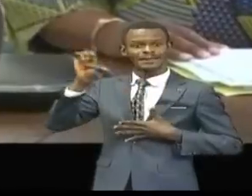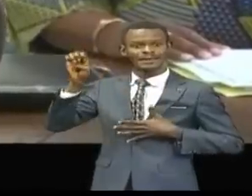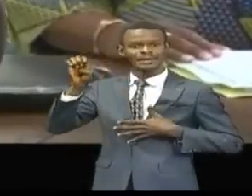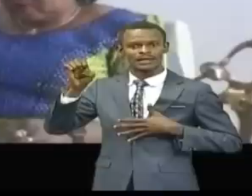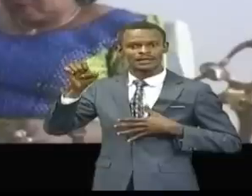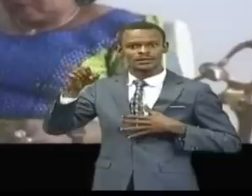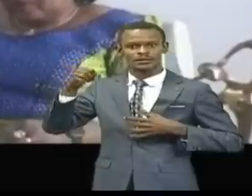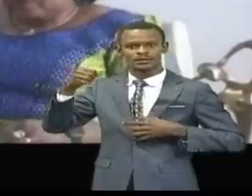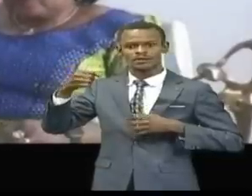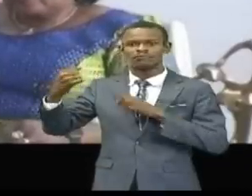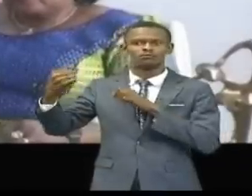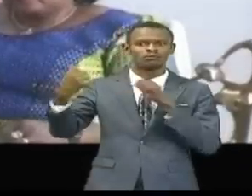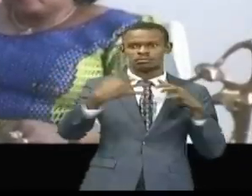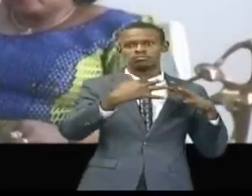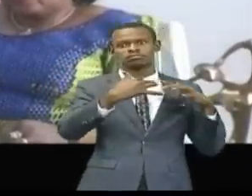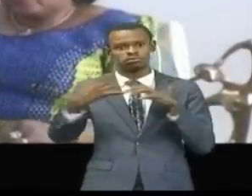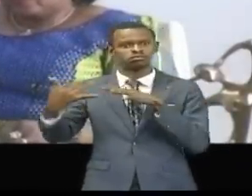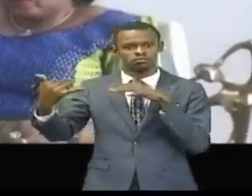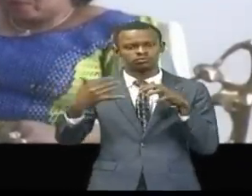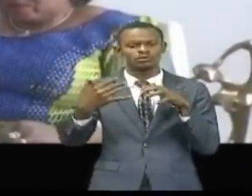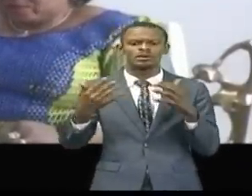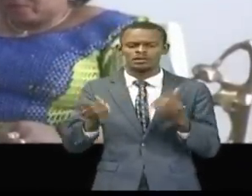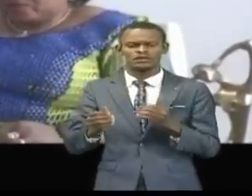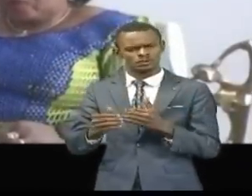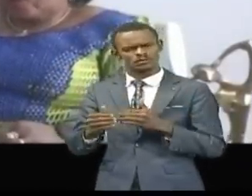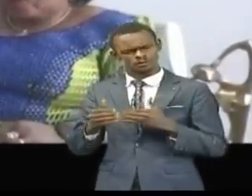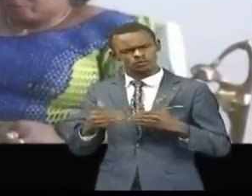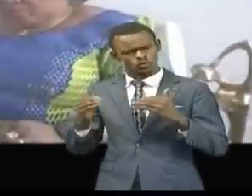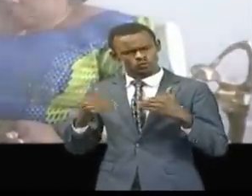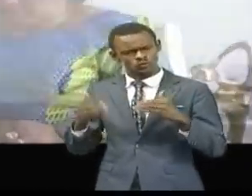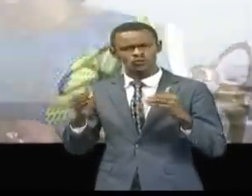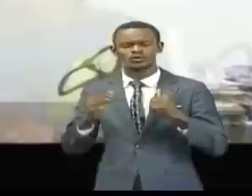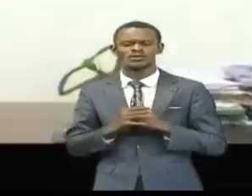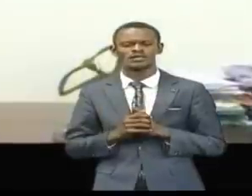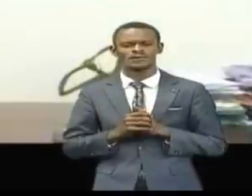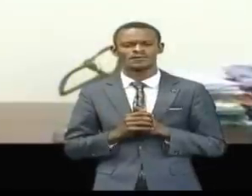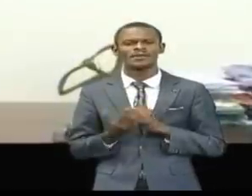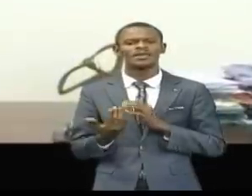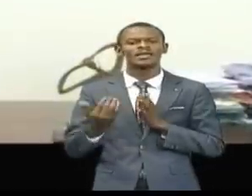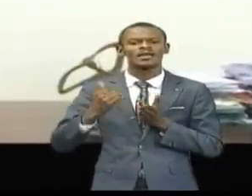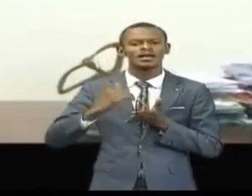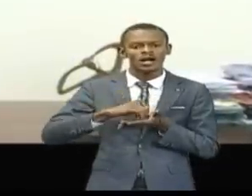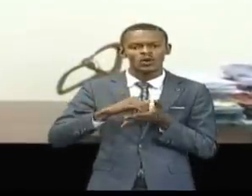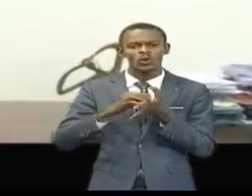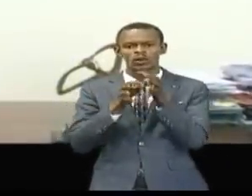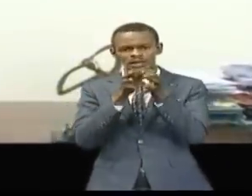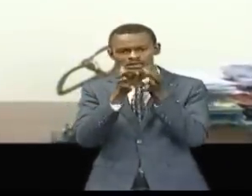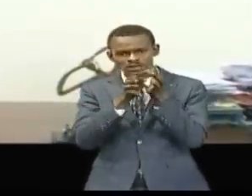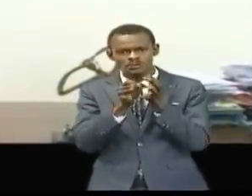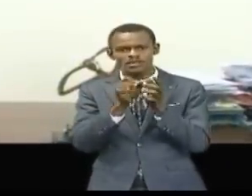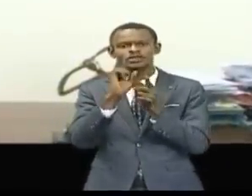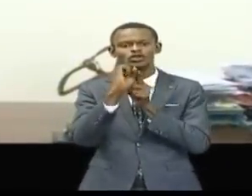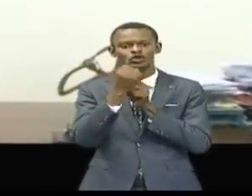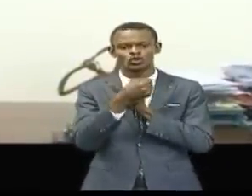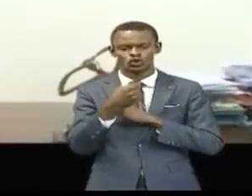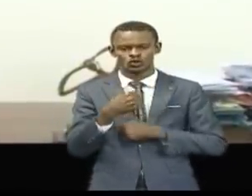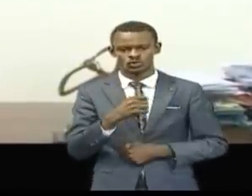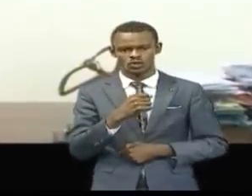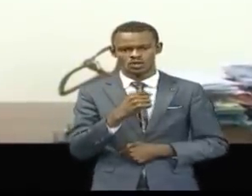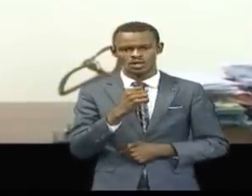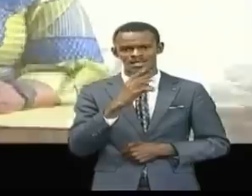du pays. Elle a aussi fait part de l'évolution de la situation à Kwamout dans la province du